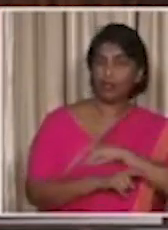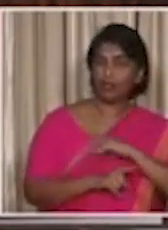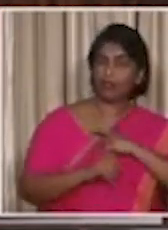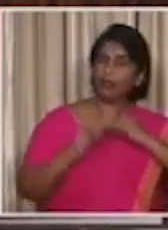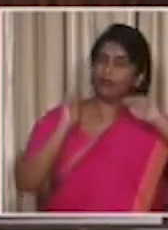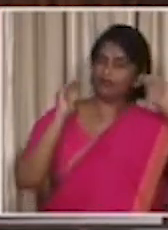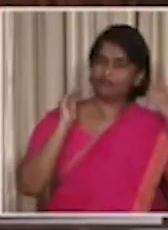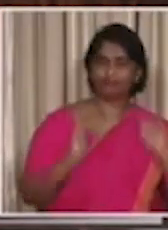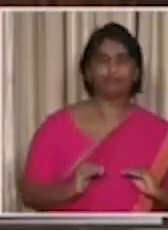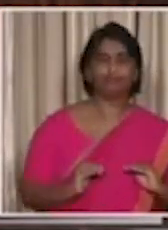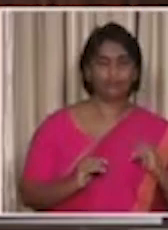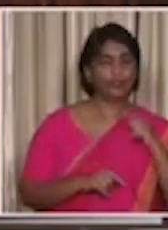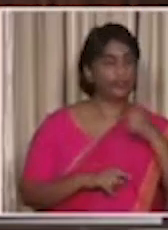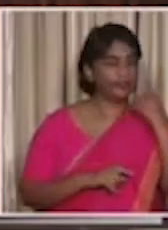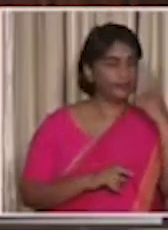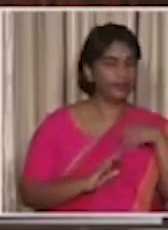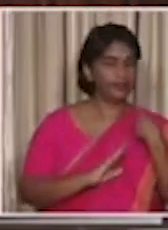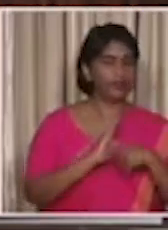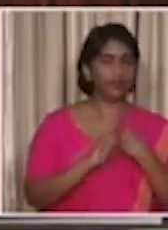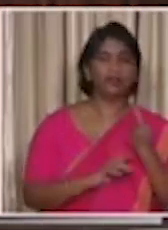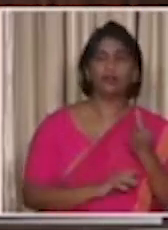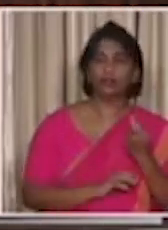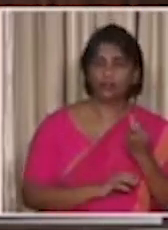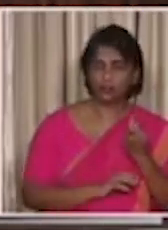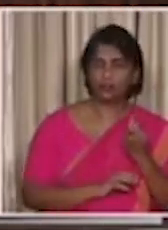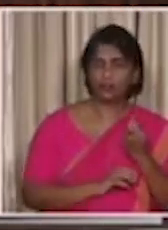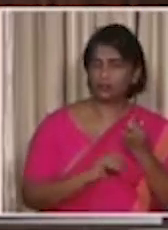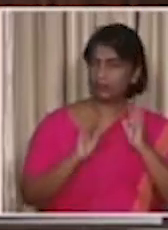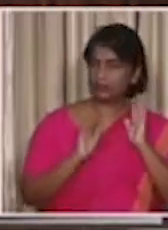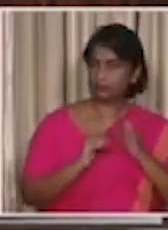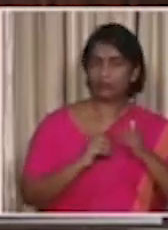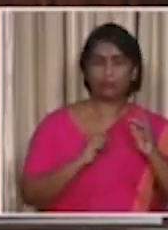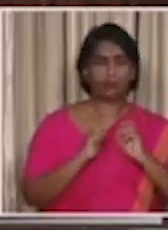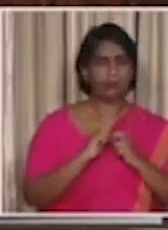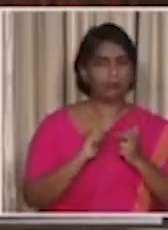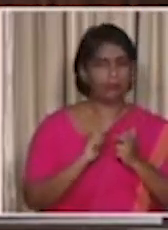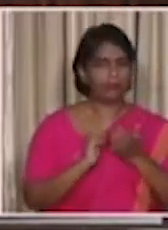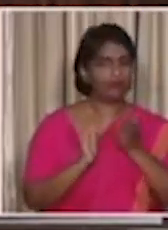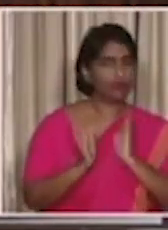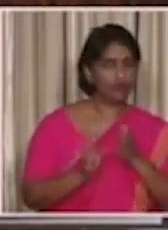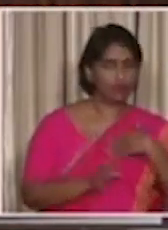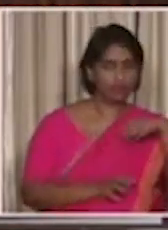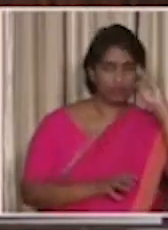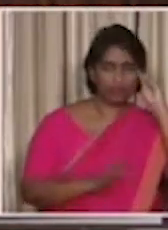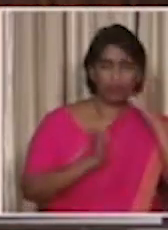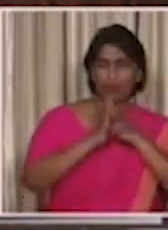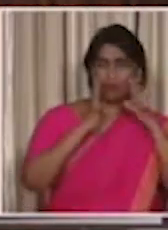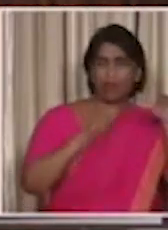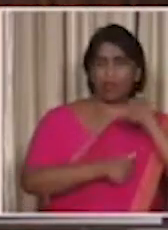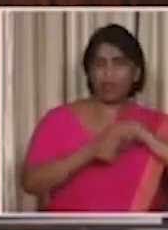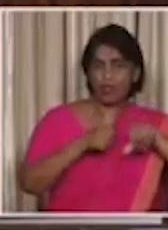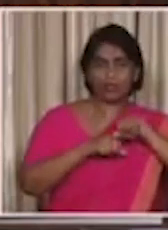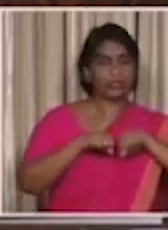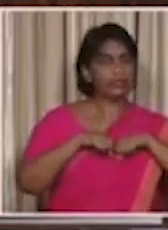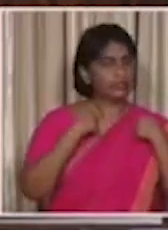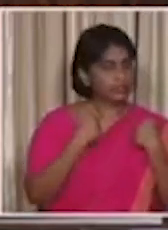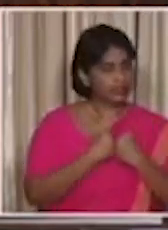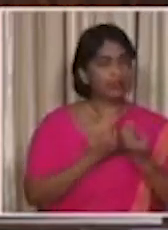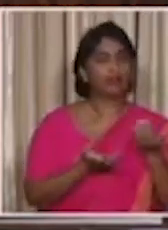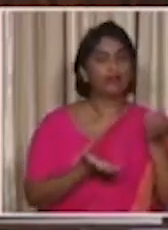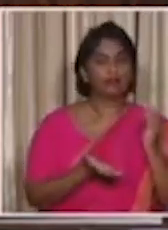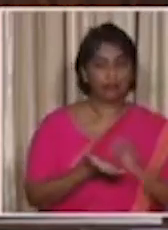පහළ වැටුණා. මේ නිසා රටේ ආර්ථිකයේ සිදුවන විනාශය වටහාගත් බොහෝ ආයතන සහ සංවිධාන